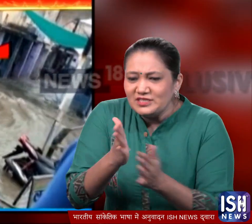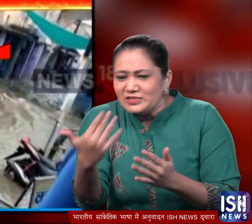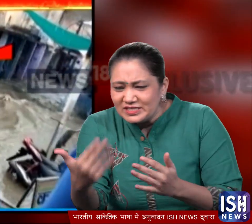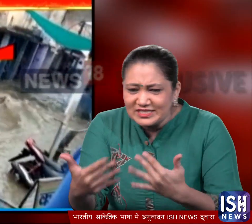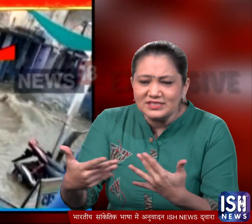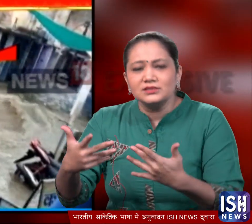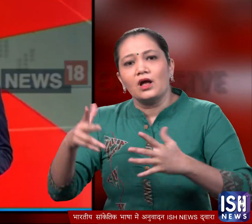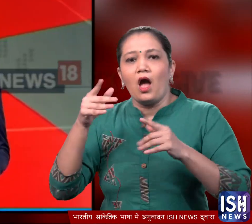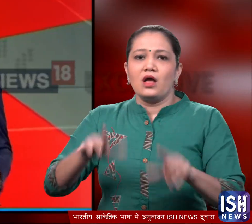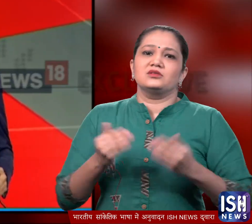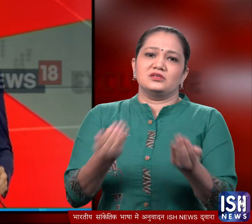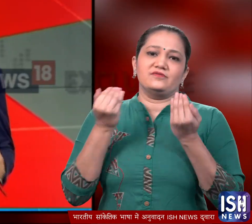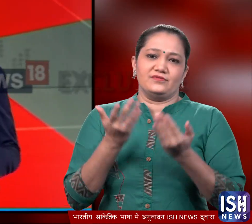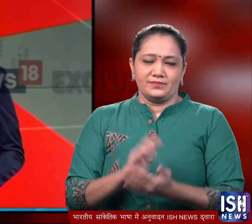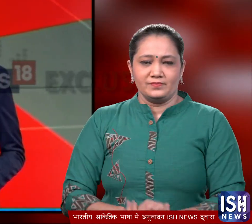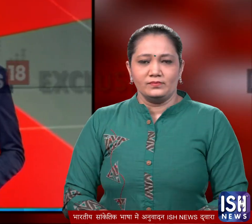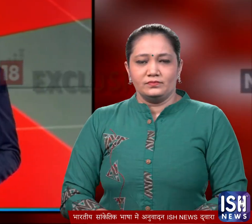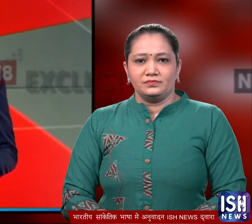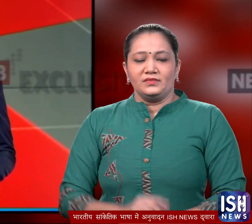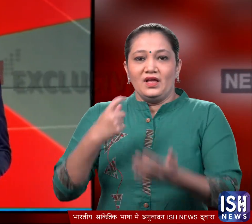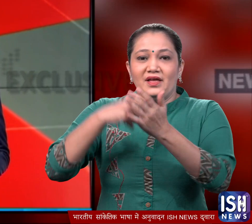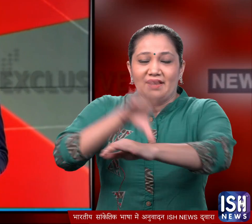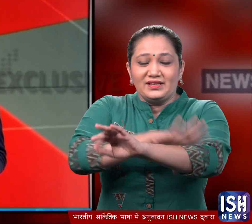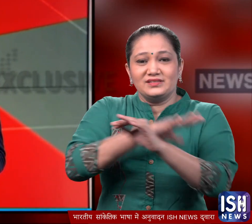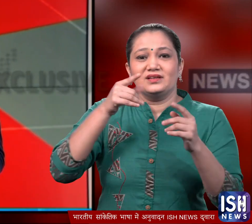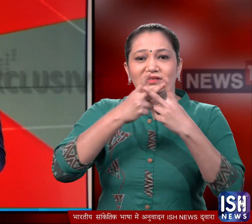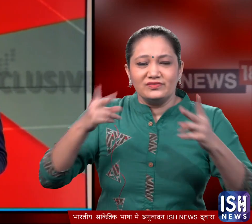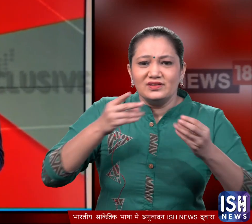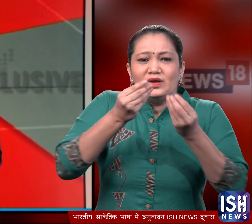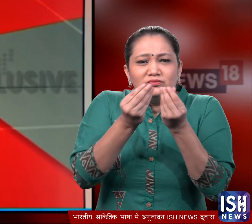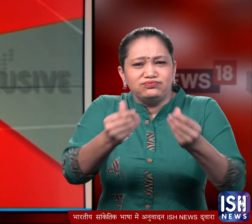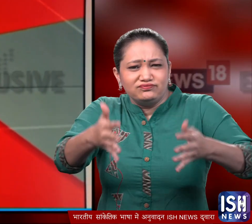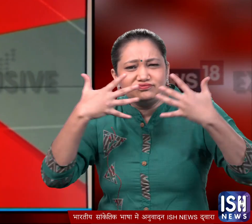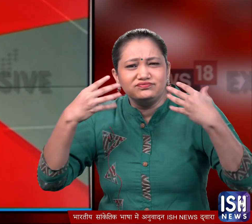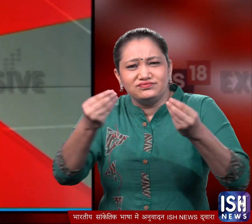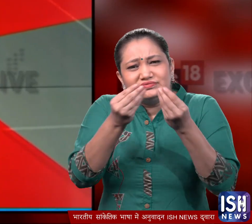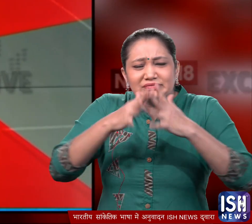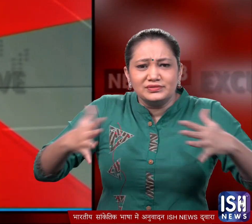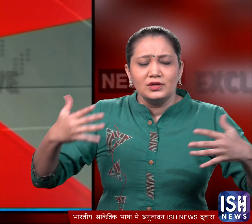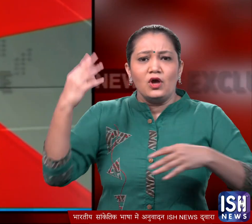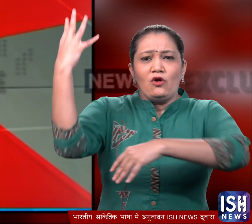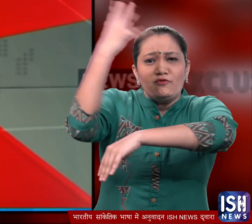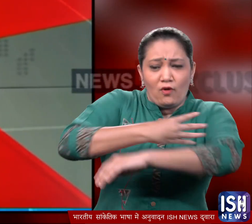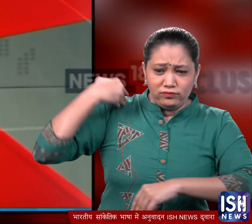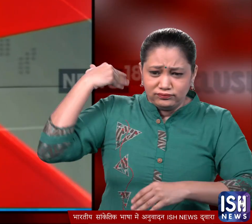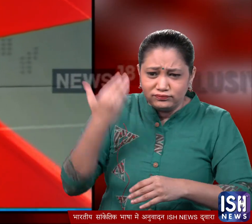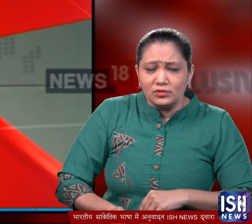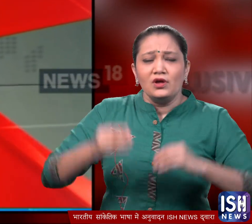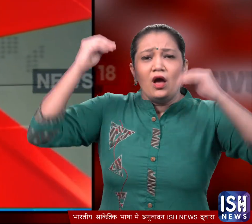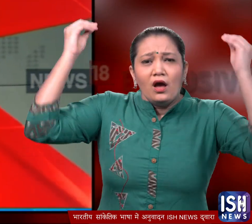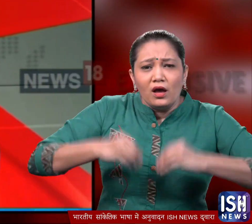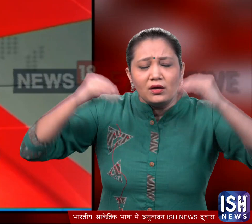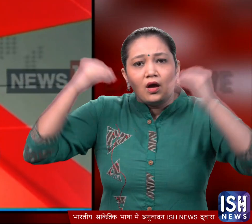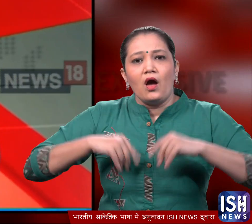ने उन्हें बचा लिया। सौभाग्य की एक बात है कि राजस्थान के जिन इलाकों में सूखी रेत उड़ा करती है, वहां पिछले 4 दिन से आसमान